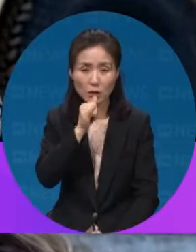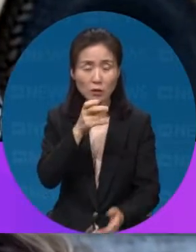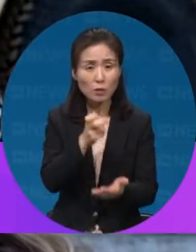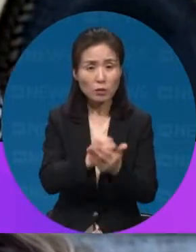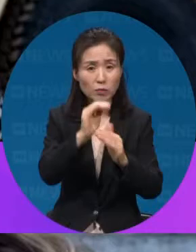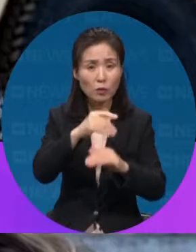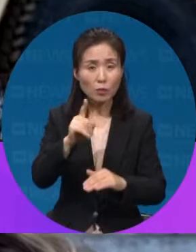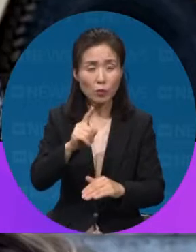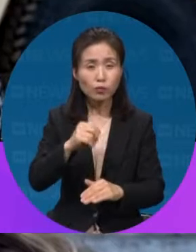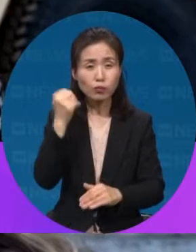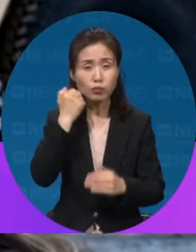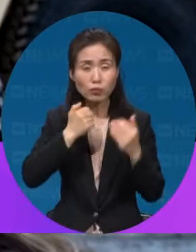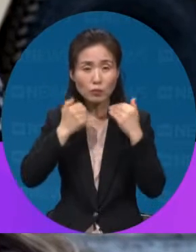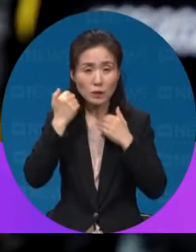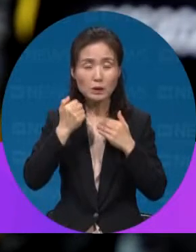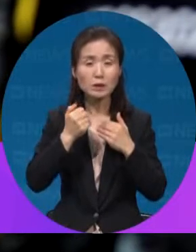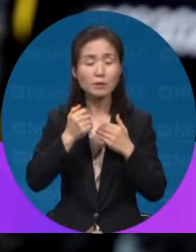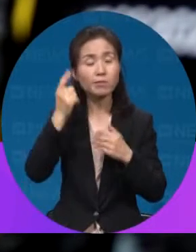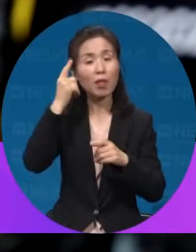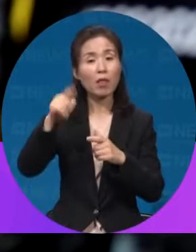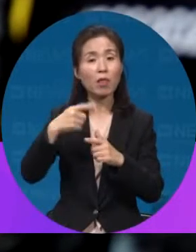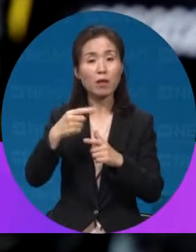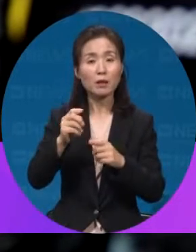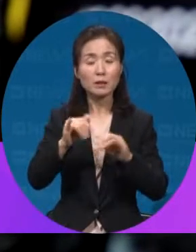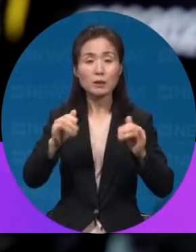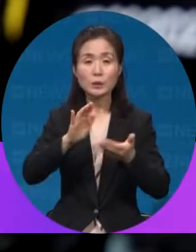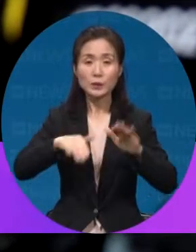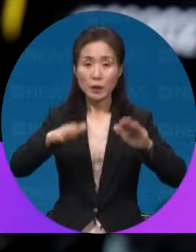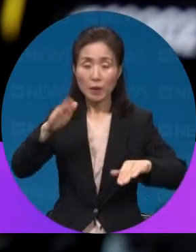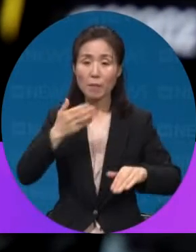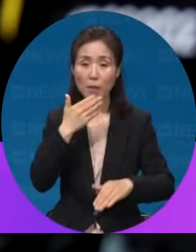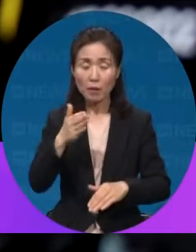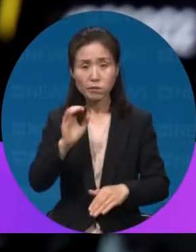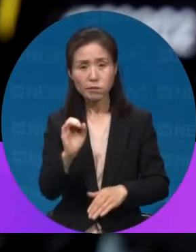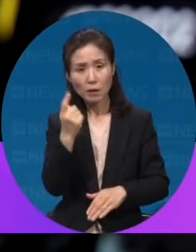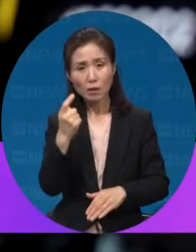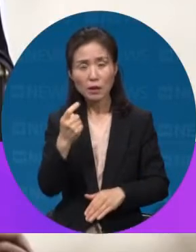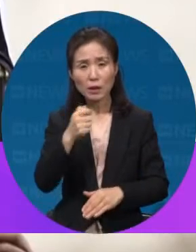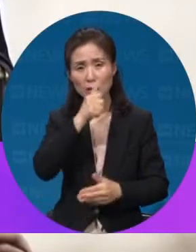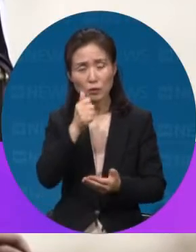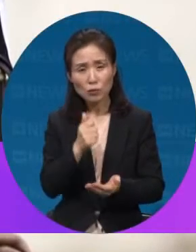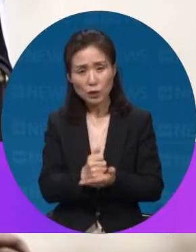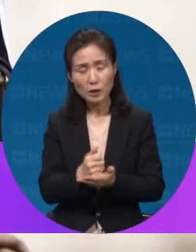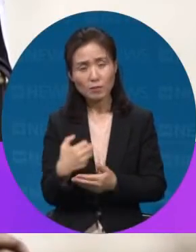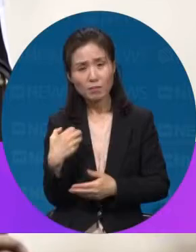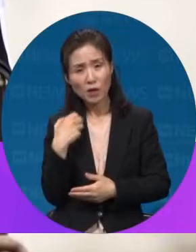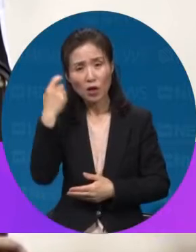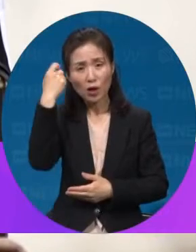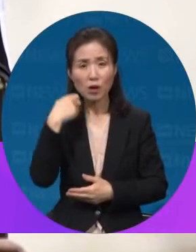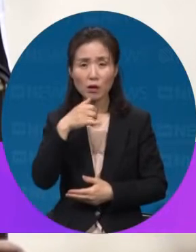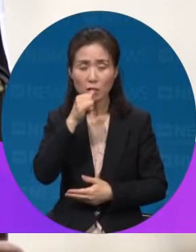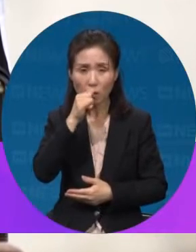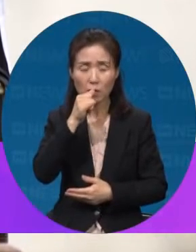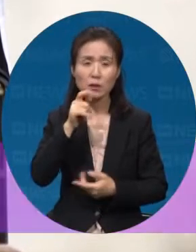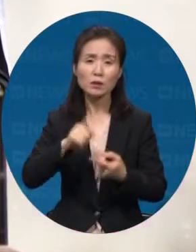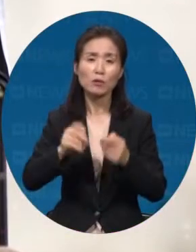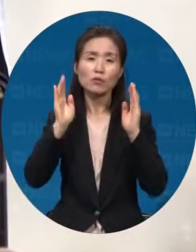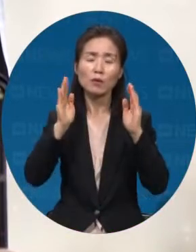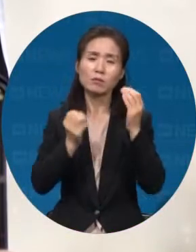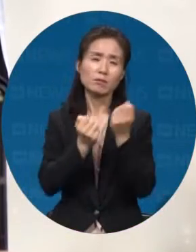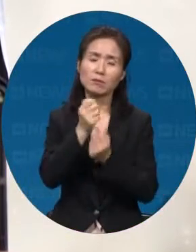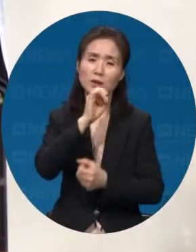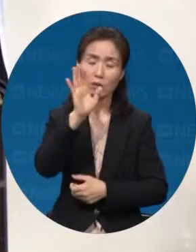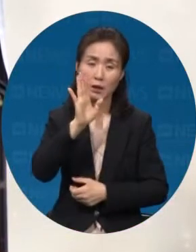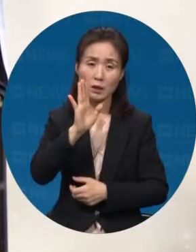무의식적으로 인종차별을 할 수 있다거나 그로 인해 불편함이나 죄책감을 느낄 필요가 있다는 주제를 수업에 소개할 수 없는데요.